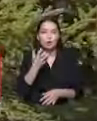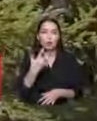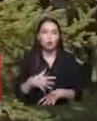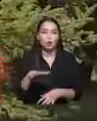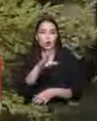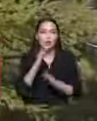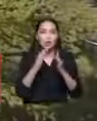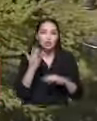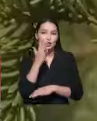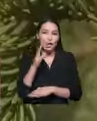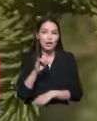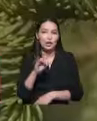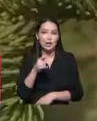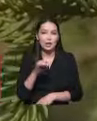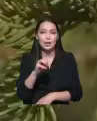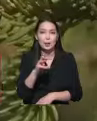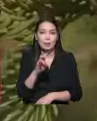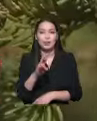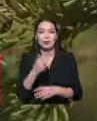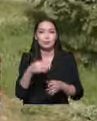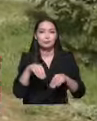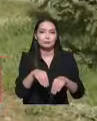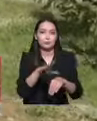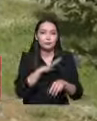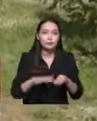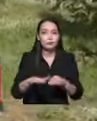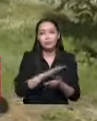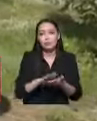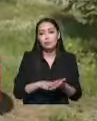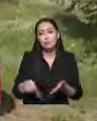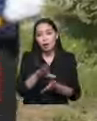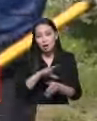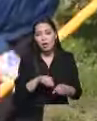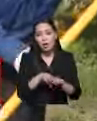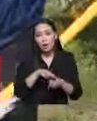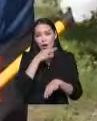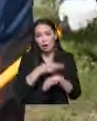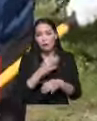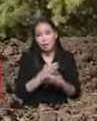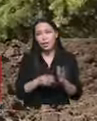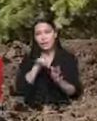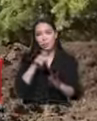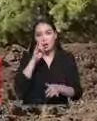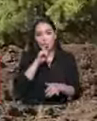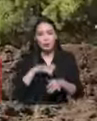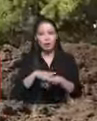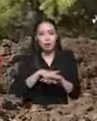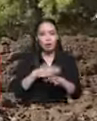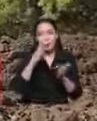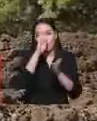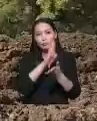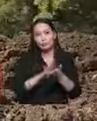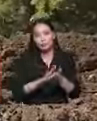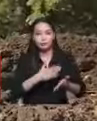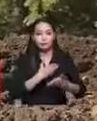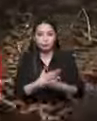емен және қайың көшеттерін екті. Айналаның тазалығына барлығымыз жауаптымыз деген депутаттар қазақстандықтарды экологиялық акцияға белсенді түрде